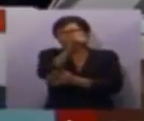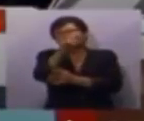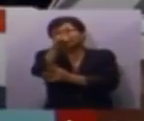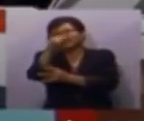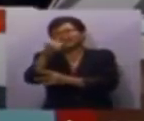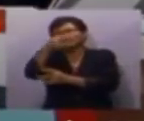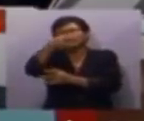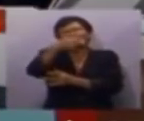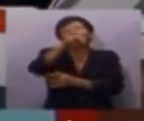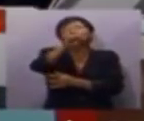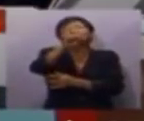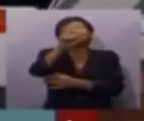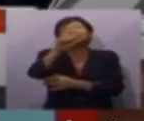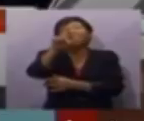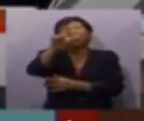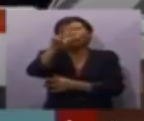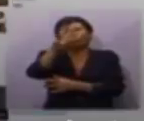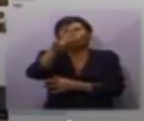Salwa Yusof.